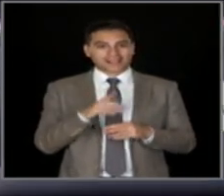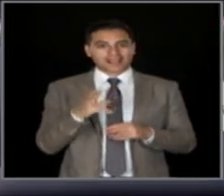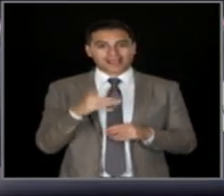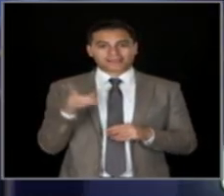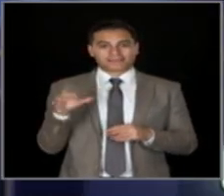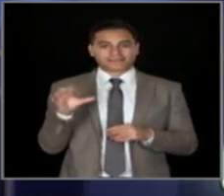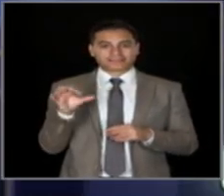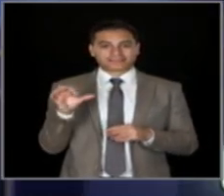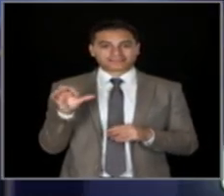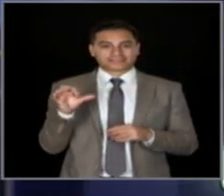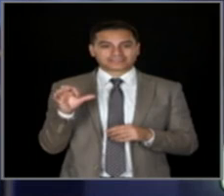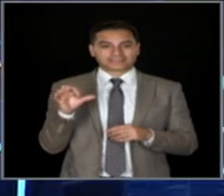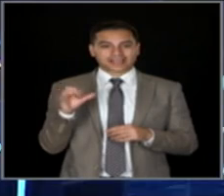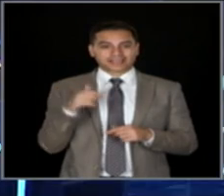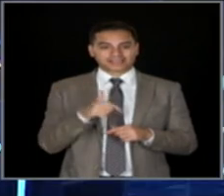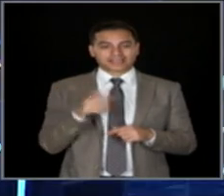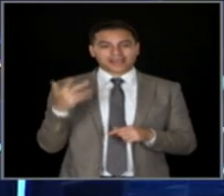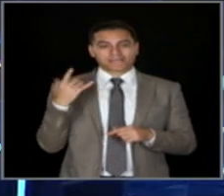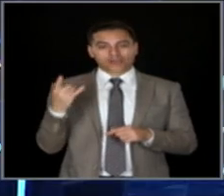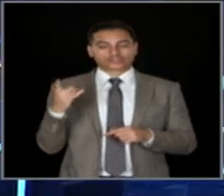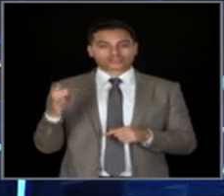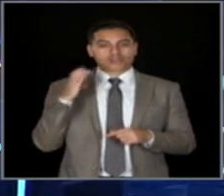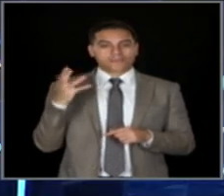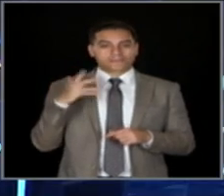6 اجابات من 9. تعال نشوف الاسئله اللي ما تجاوبتش.